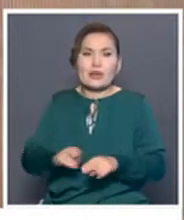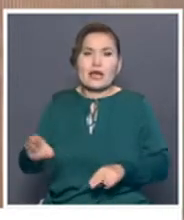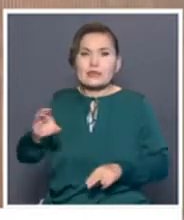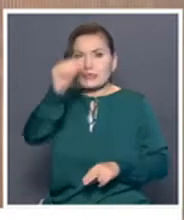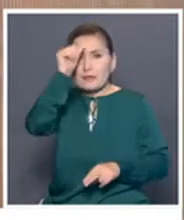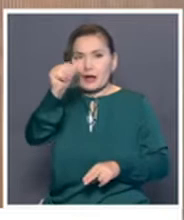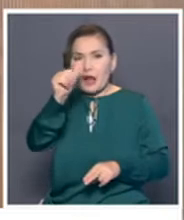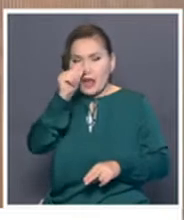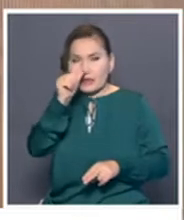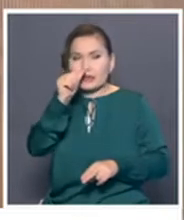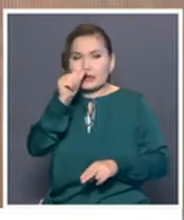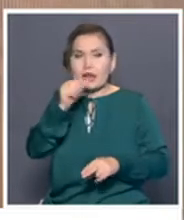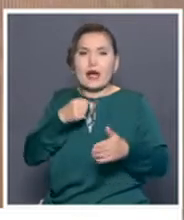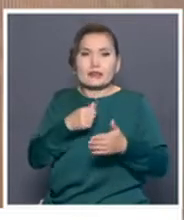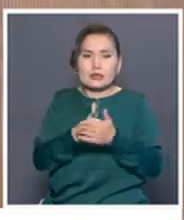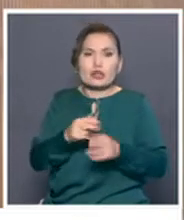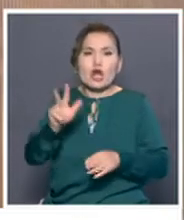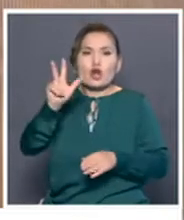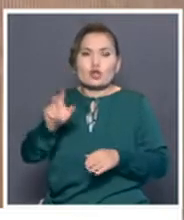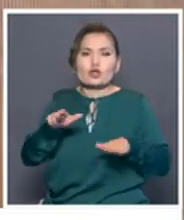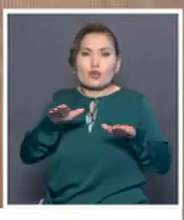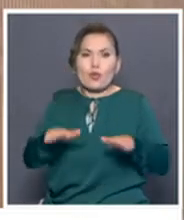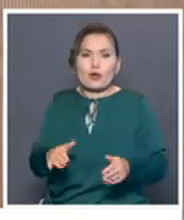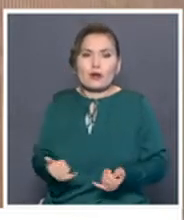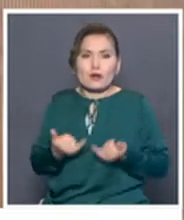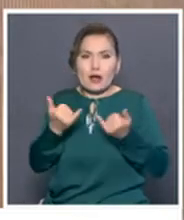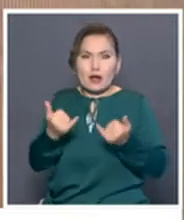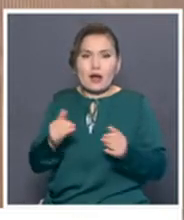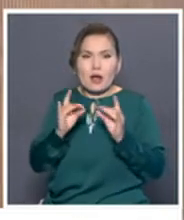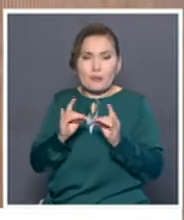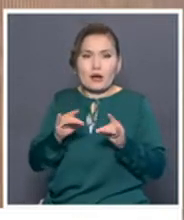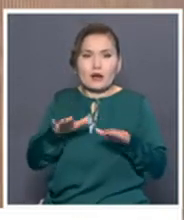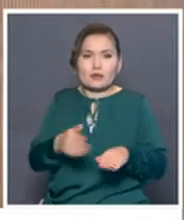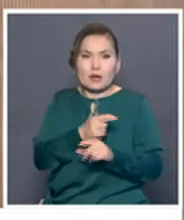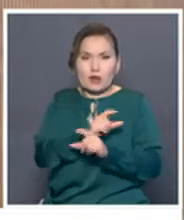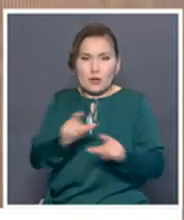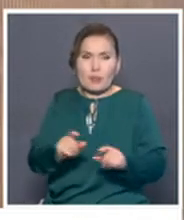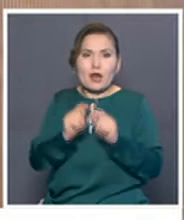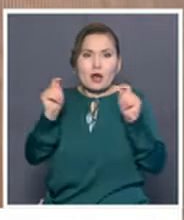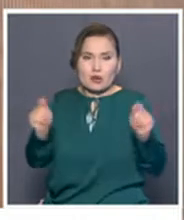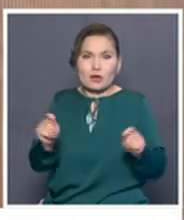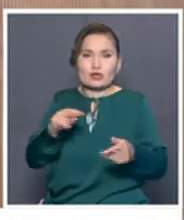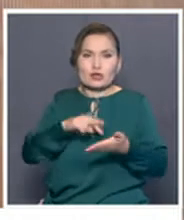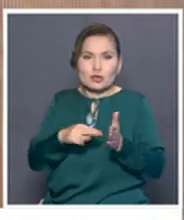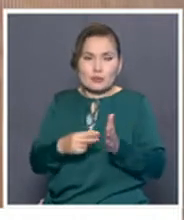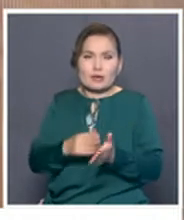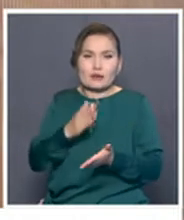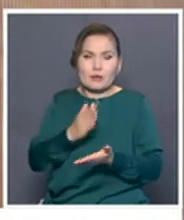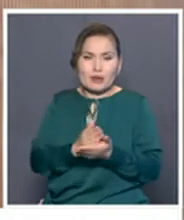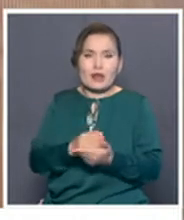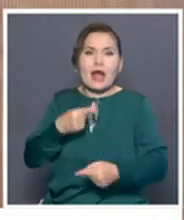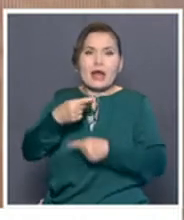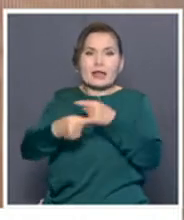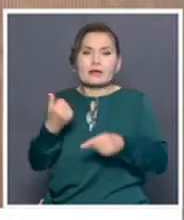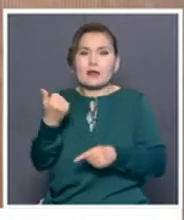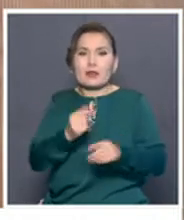ортасына дейін 300 төсек орынға арналған тез салынатын тағы да бір модульдік инфекциялық госпитальді іске қосамыз. Келесі